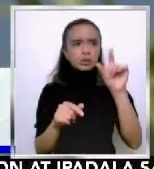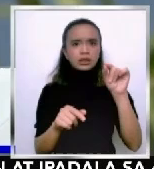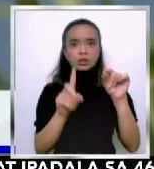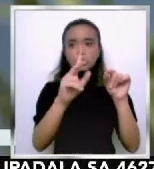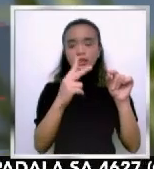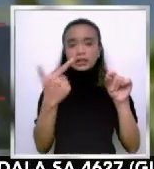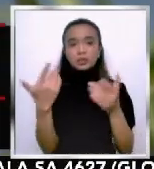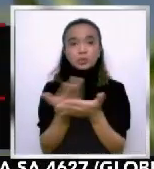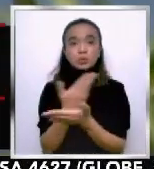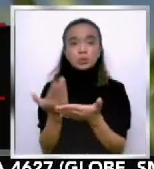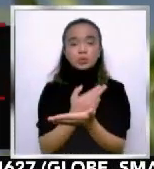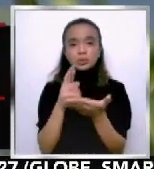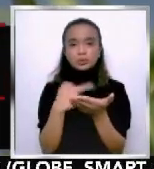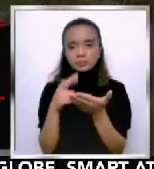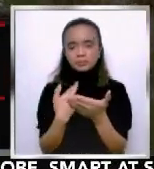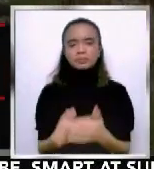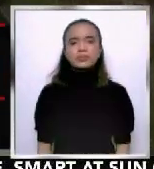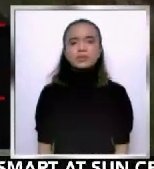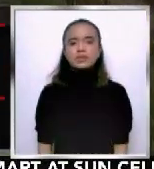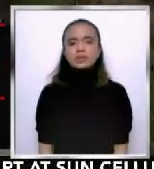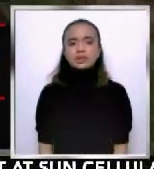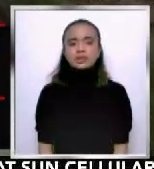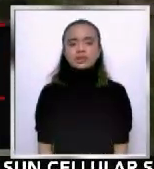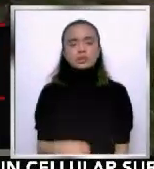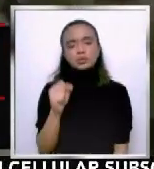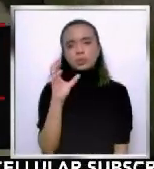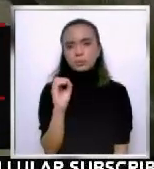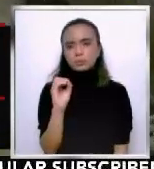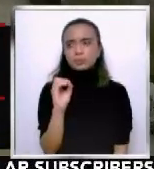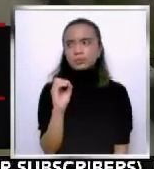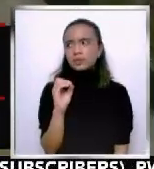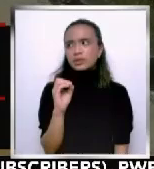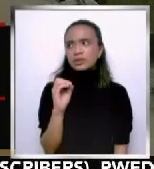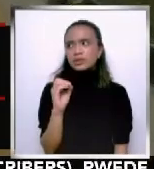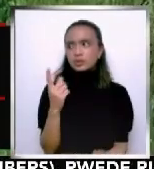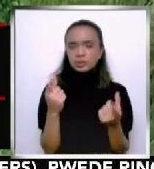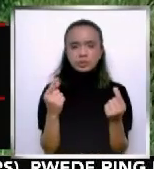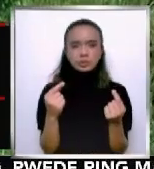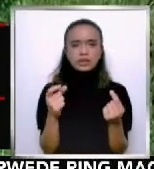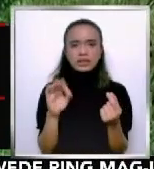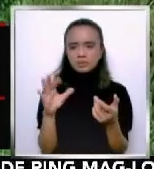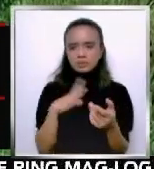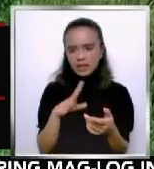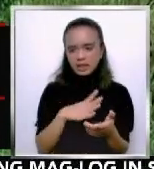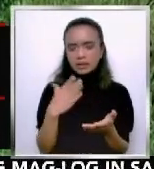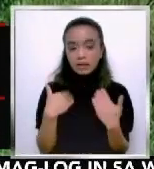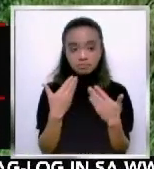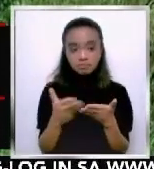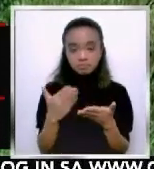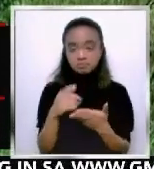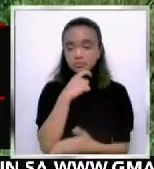aning bigas. Walang trier kasi ang NFA. So, kung ibili ang NFA, mali pag-try na. Kaya hindi nila